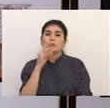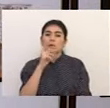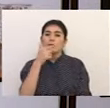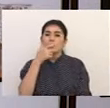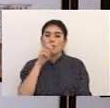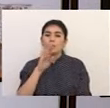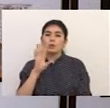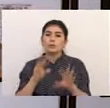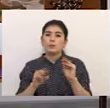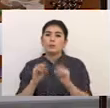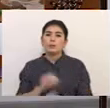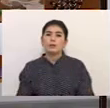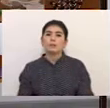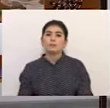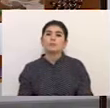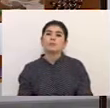hisoblanadi.